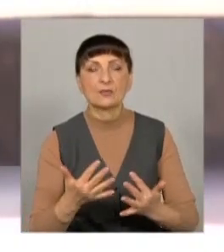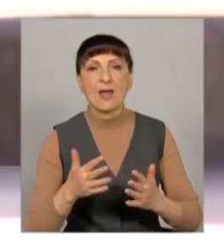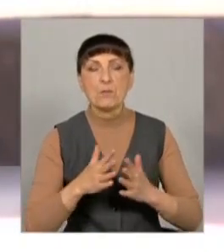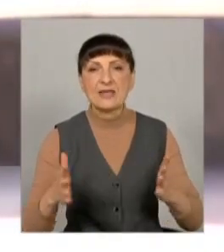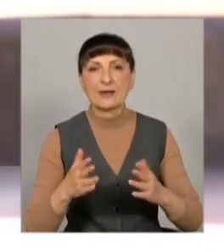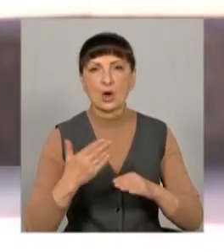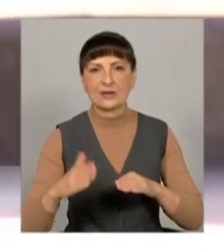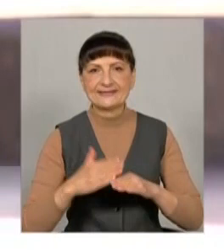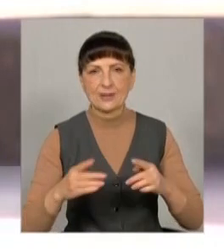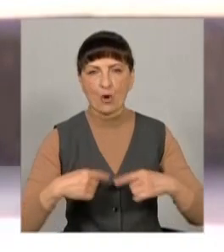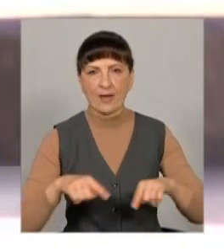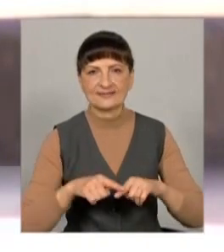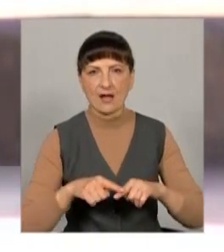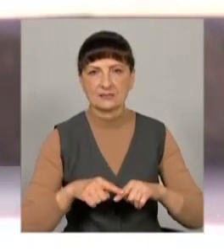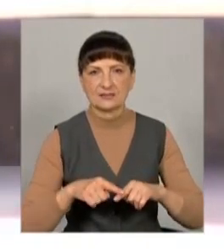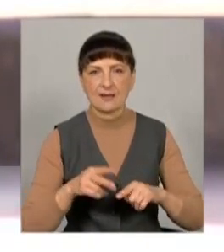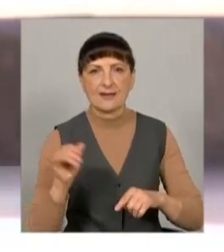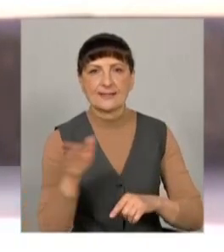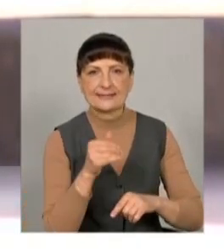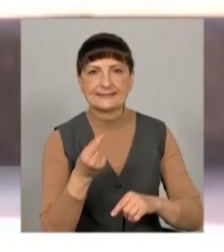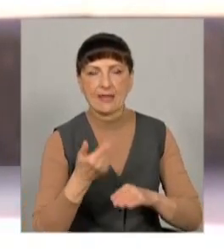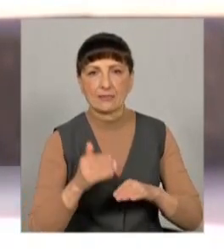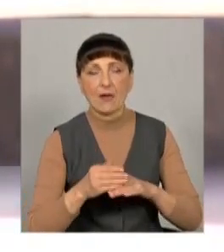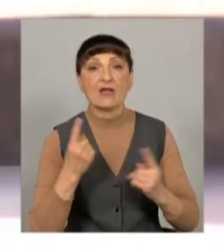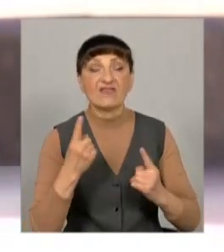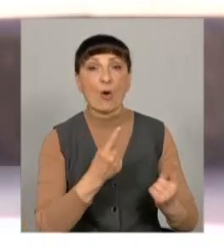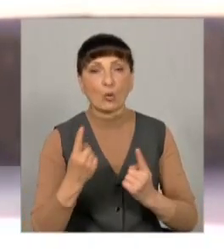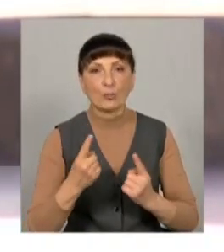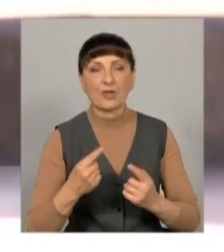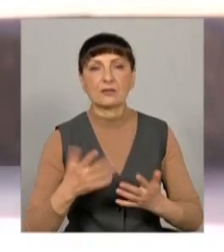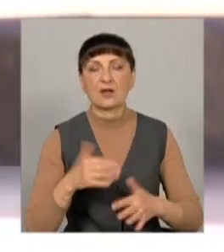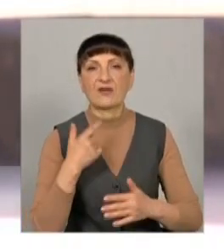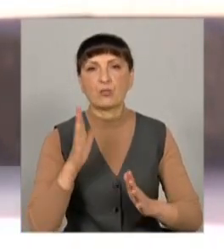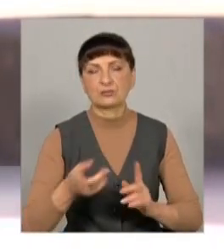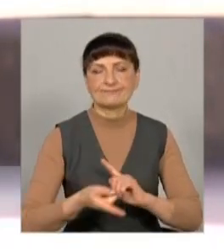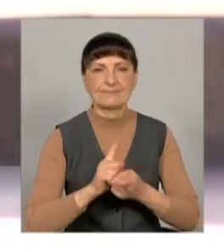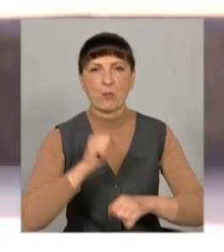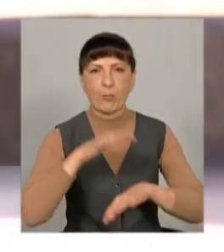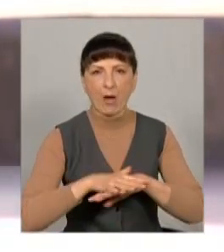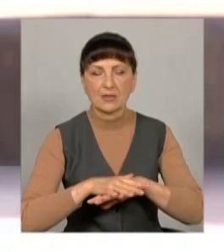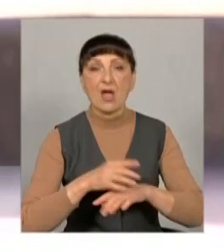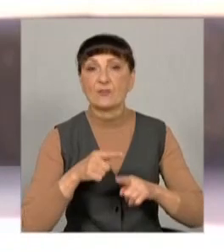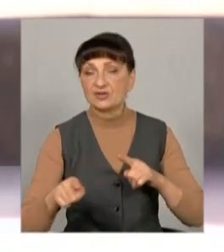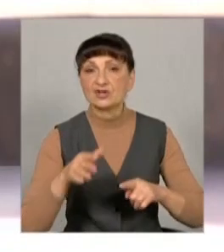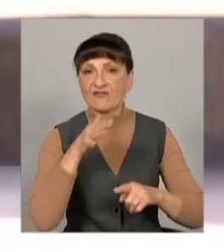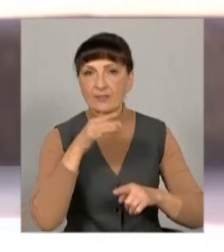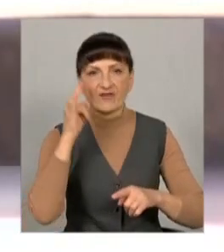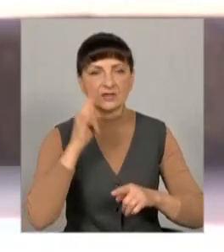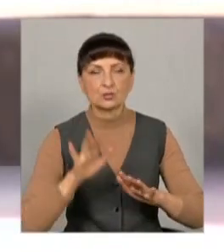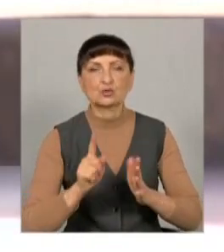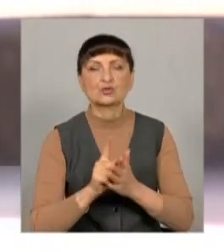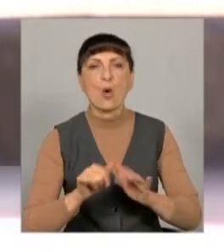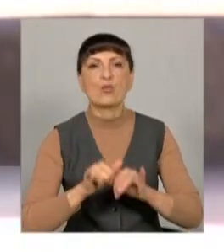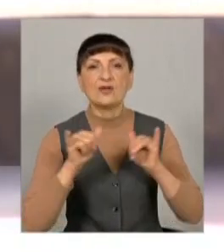микрокредитные организации. Две наиболее крупные изъявили желание конвертироваться в банк. И в ближайшее время в Казахстане должно